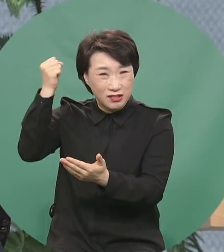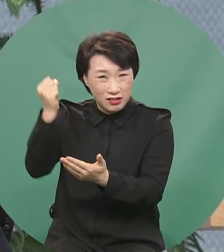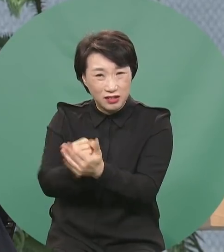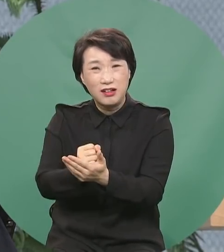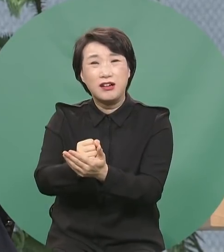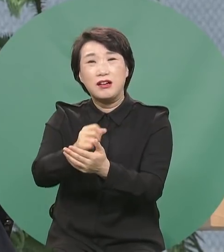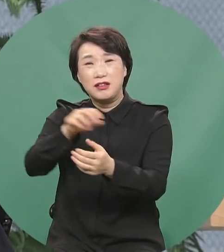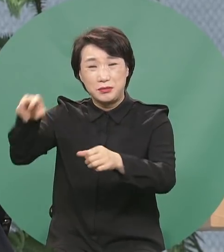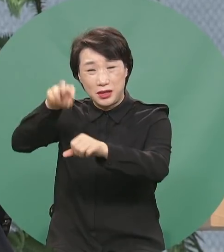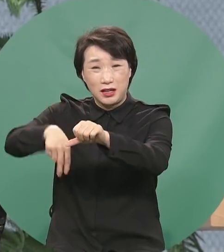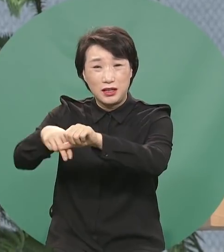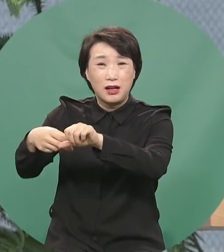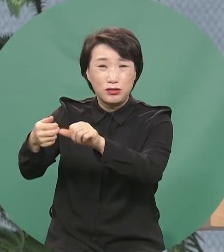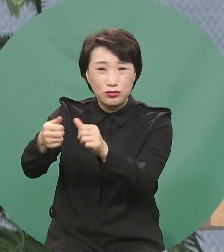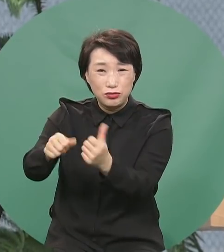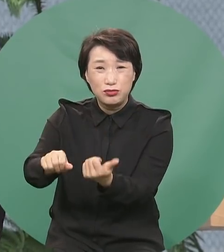다